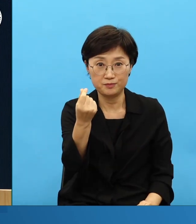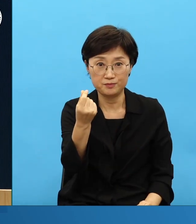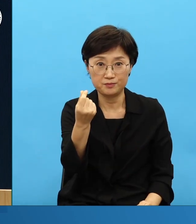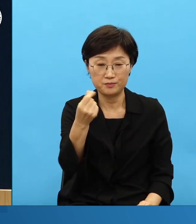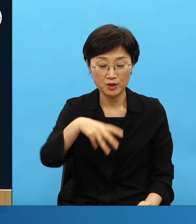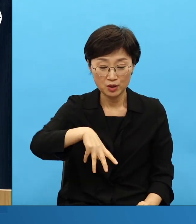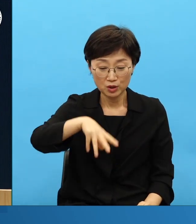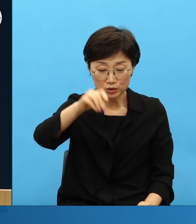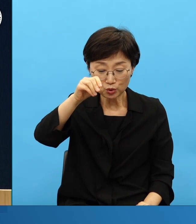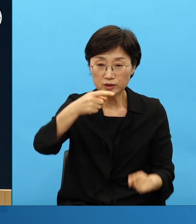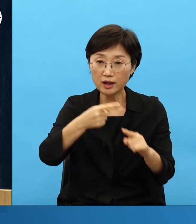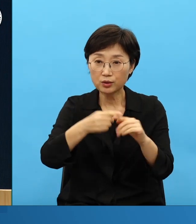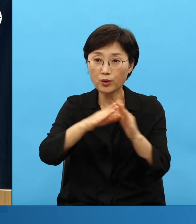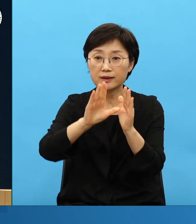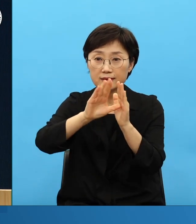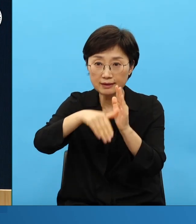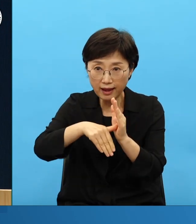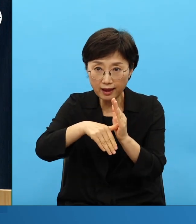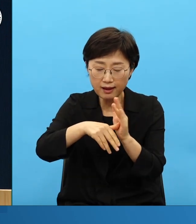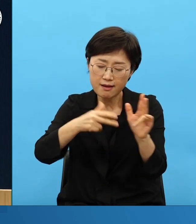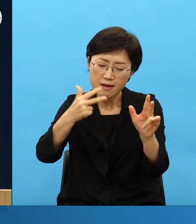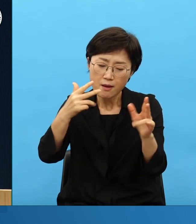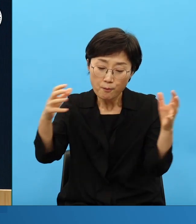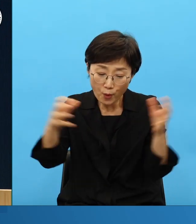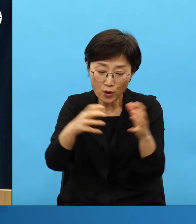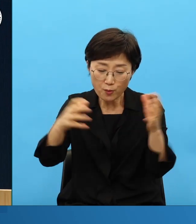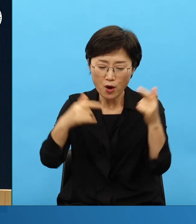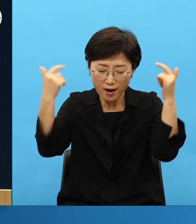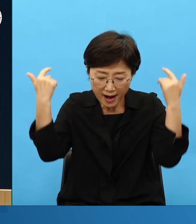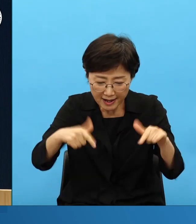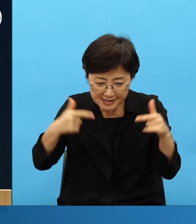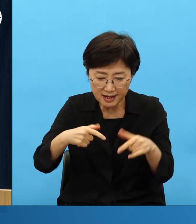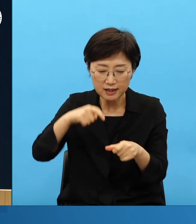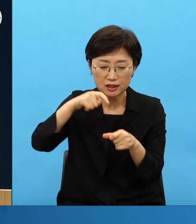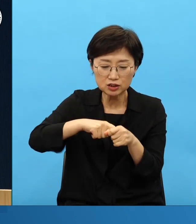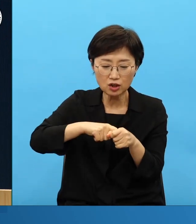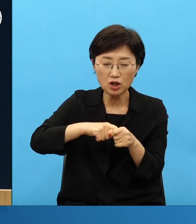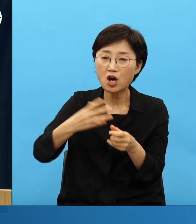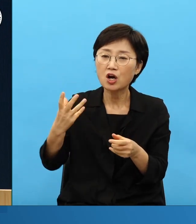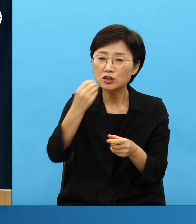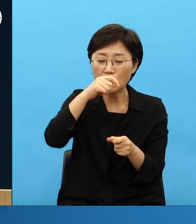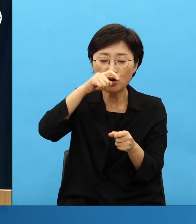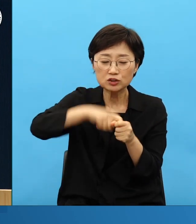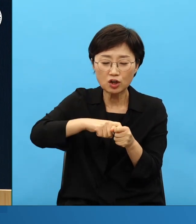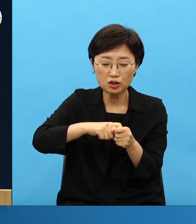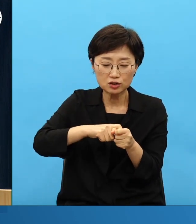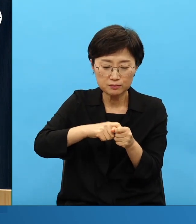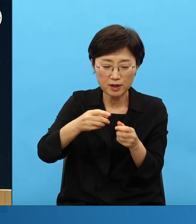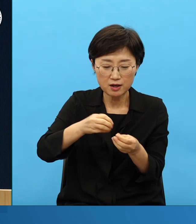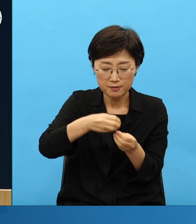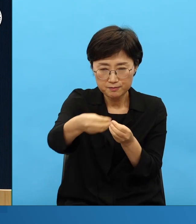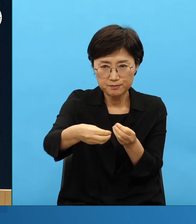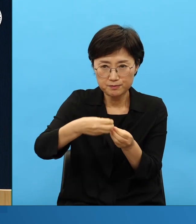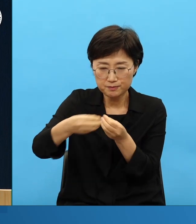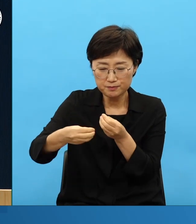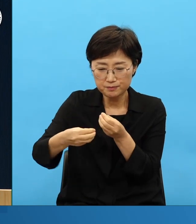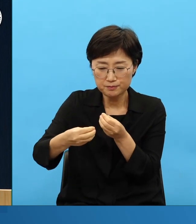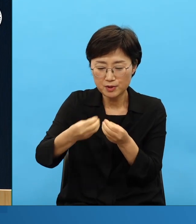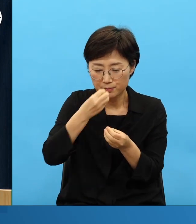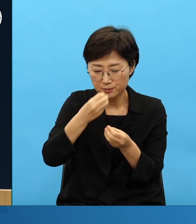때마다 했어요. The early church had this 모일 Holy 때마다. Communion every single time they gathered together. 지금 우리는 그렇게 안 하는 것은 이제